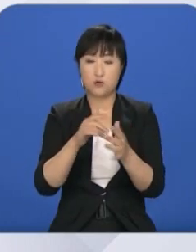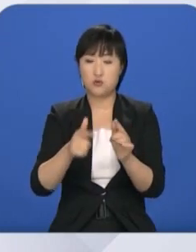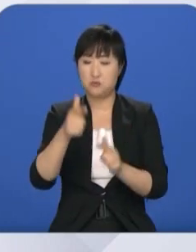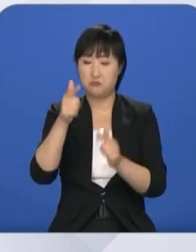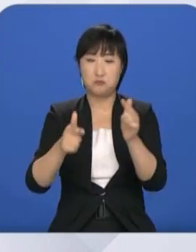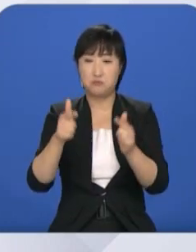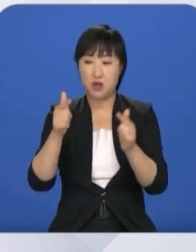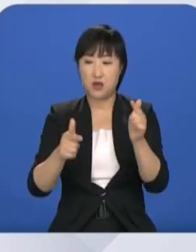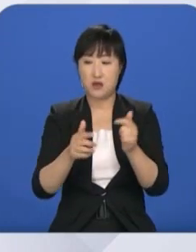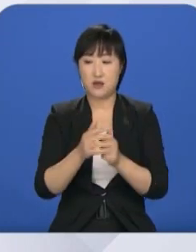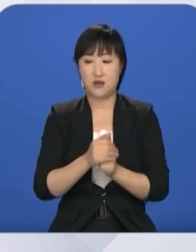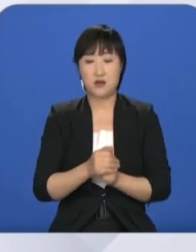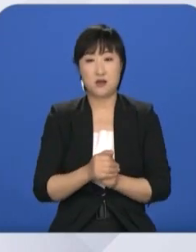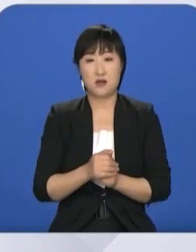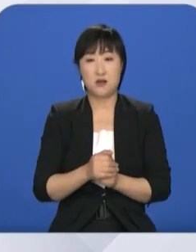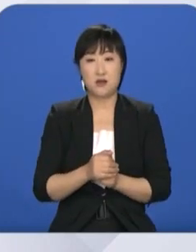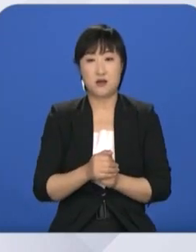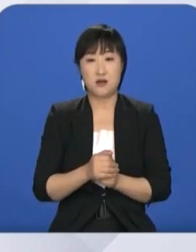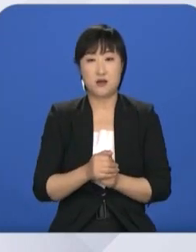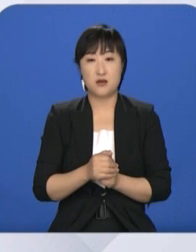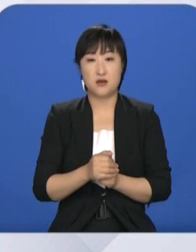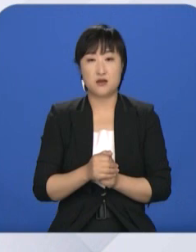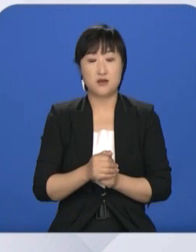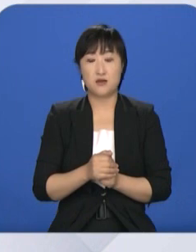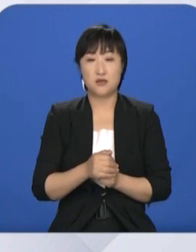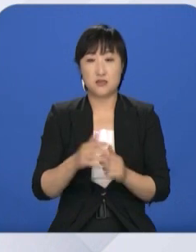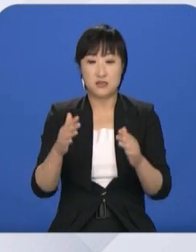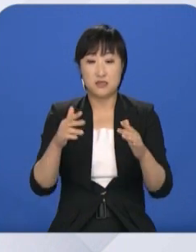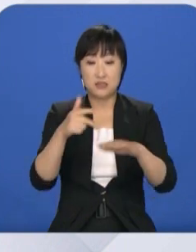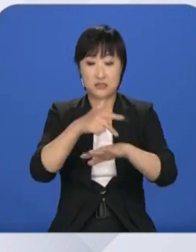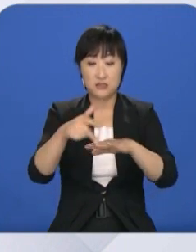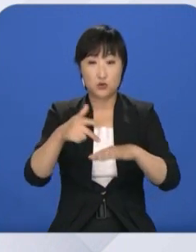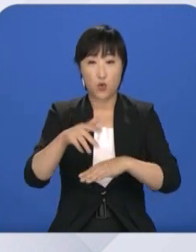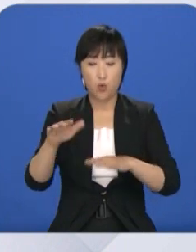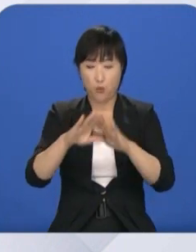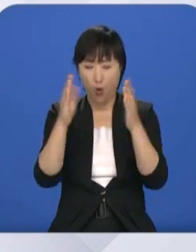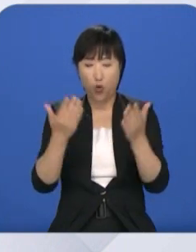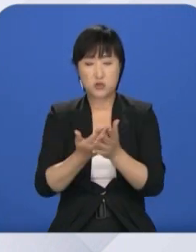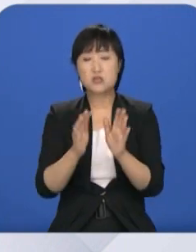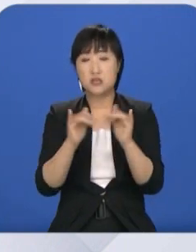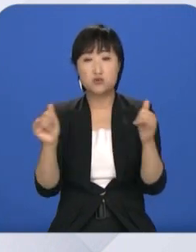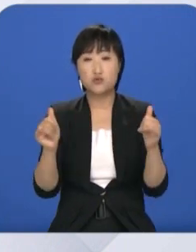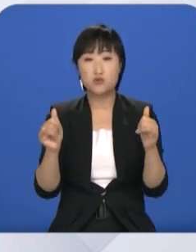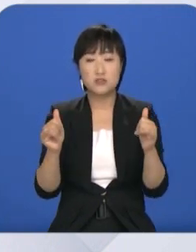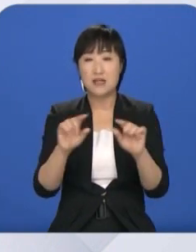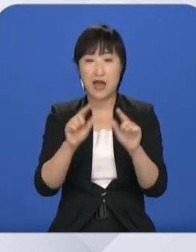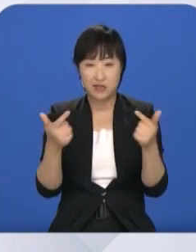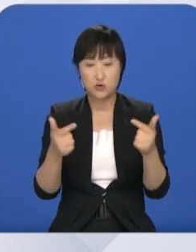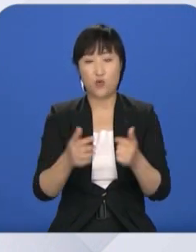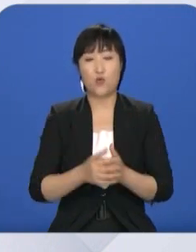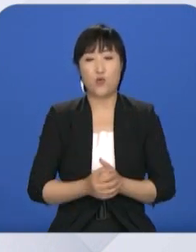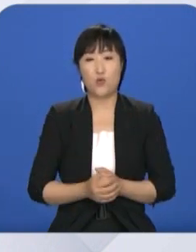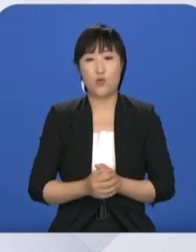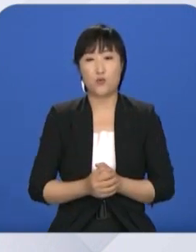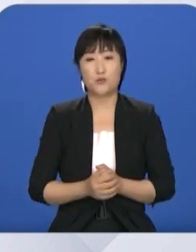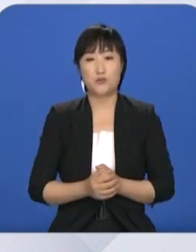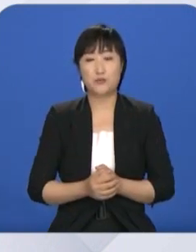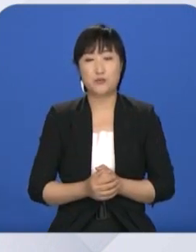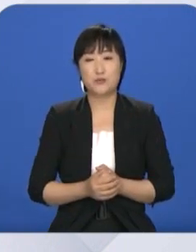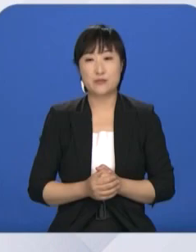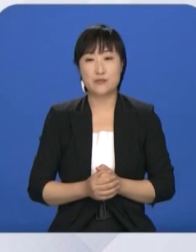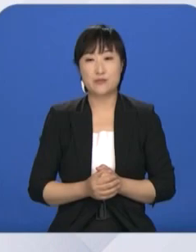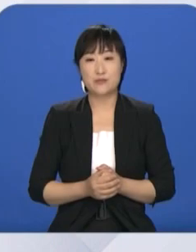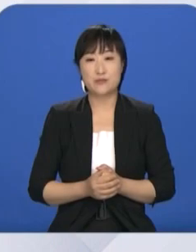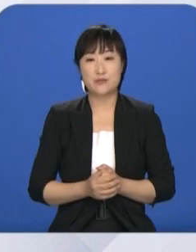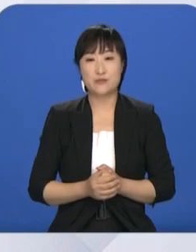그 재원까지는 진도 전체적인 것이야 될 것 아니요. 아니 그거는 거기까지는 제가 생각을 아, 못 했습니다. 재원 생각을 못 해봤어요. 예예 예, 예, 예.